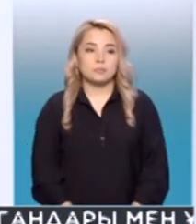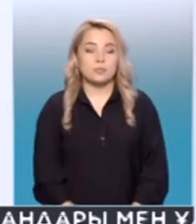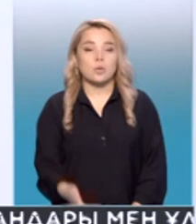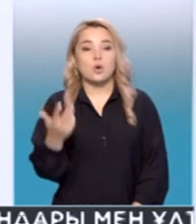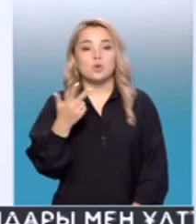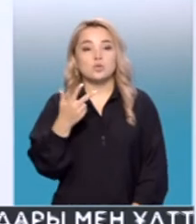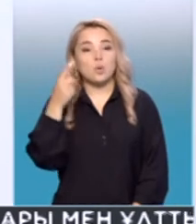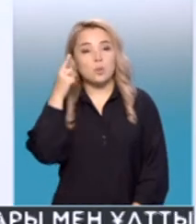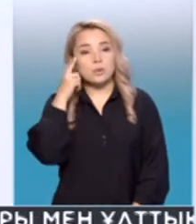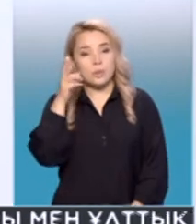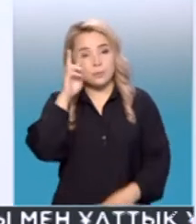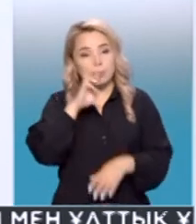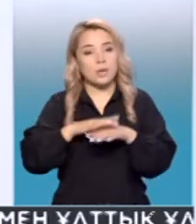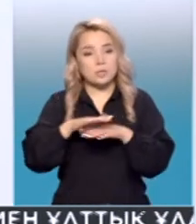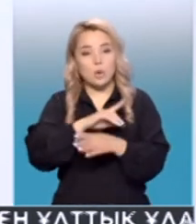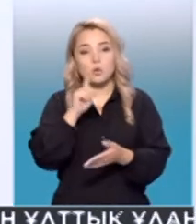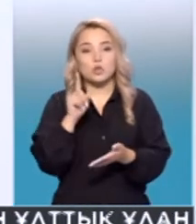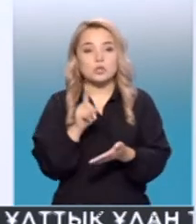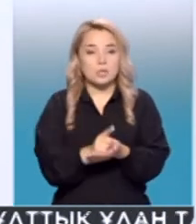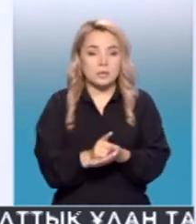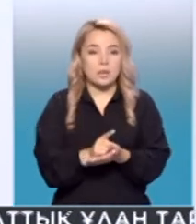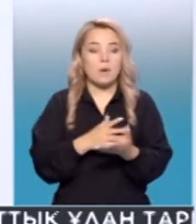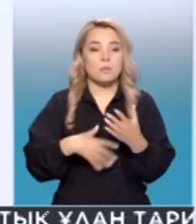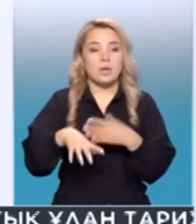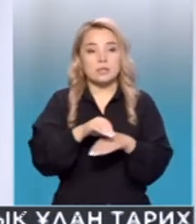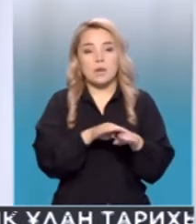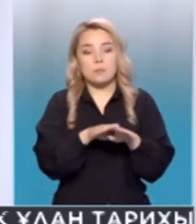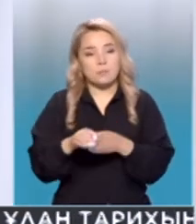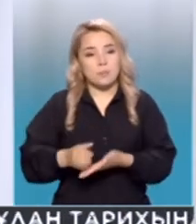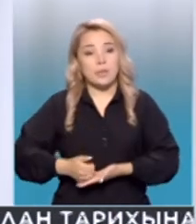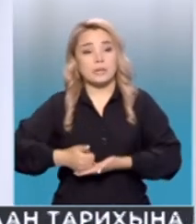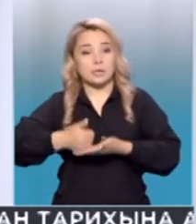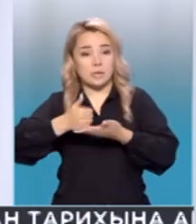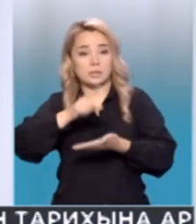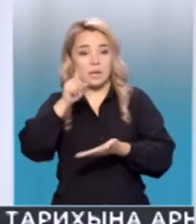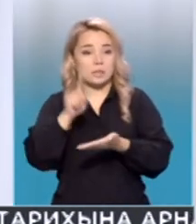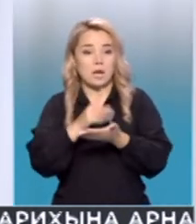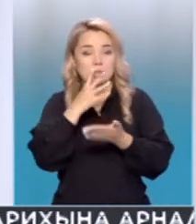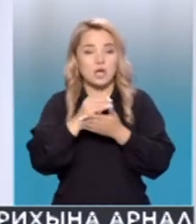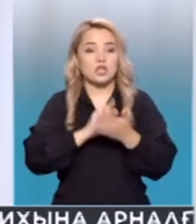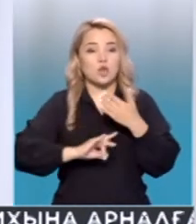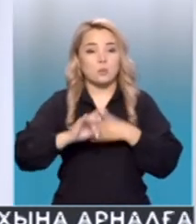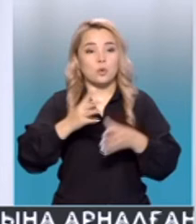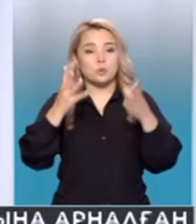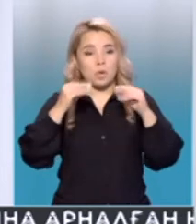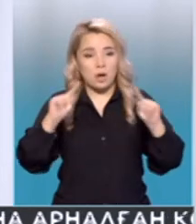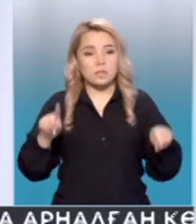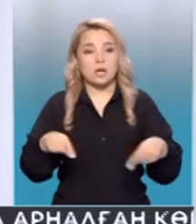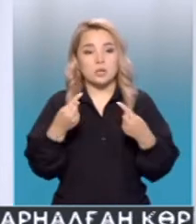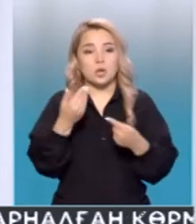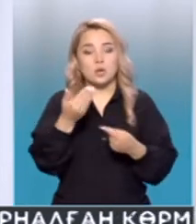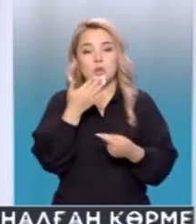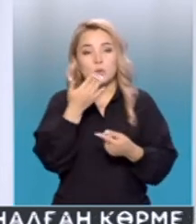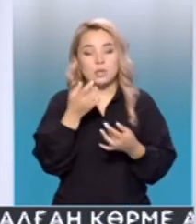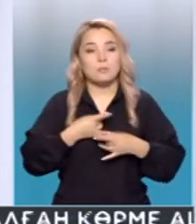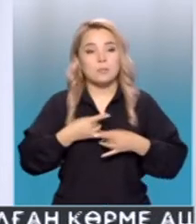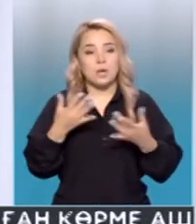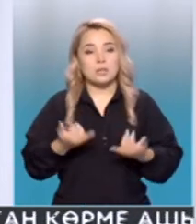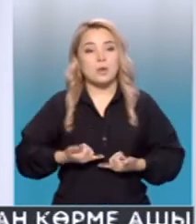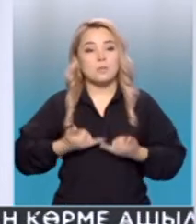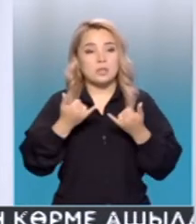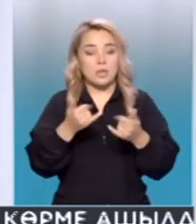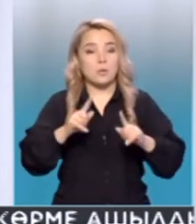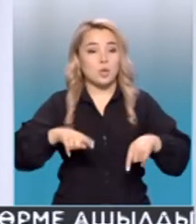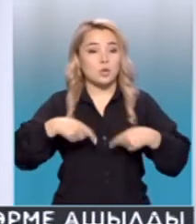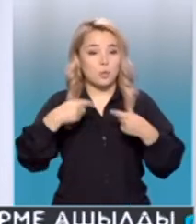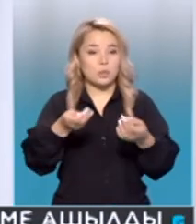Үшінші ой, мемлекет мүддесі бәрінен биік. Республика күнін қайта жаңғыртып, оған ұлттық мереке мәртебесінің